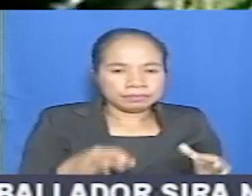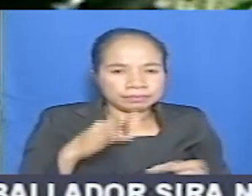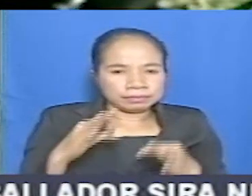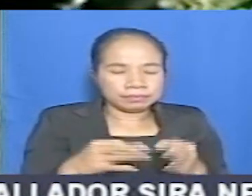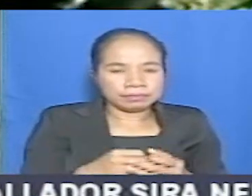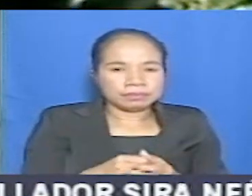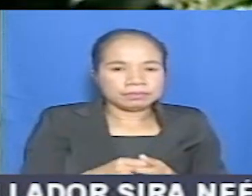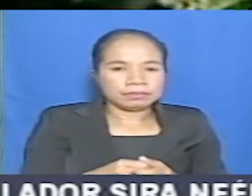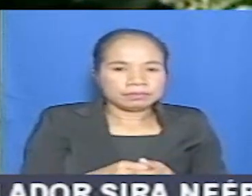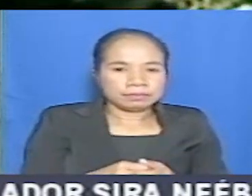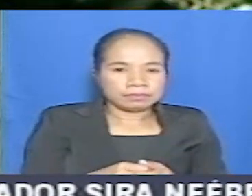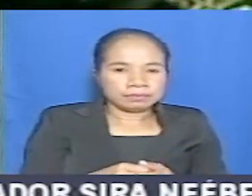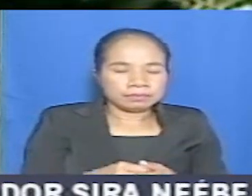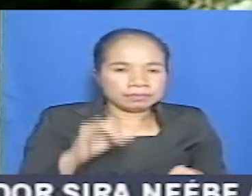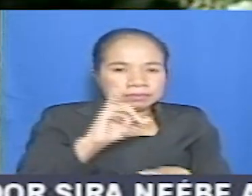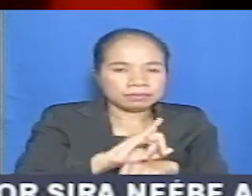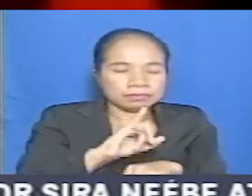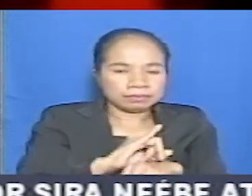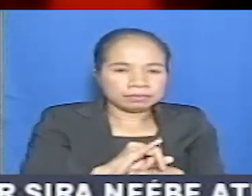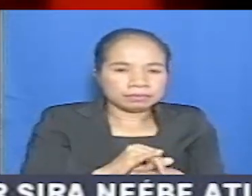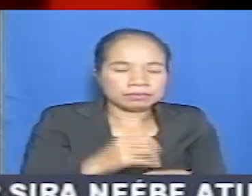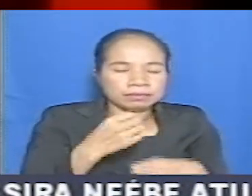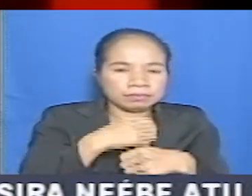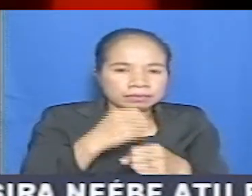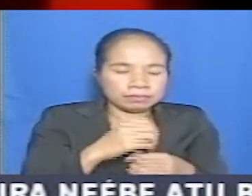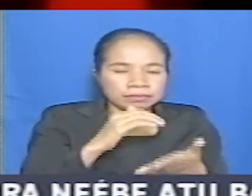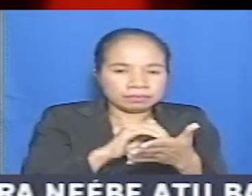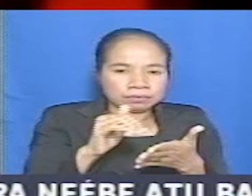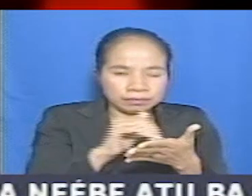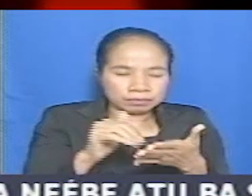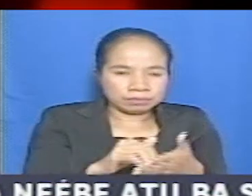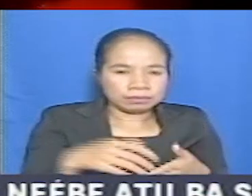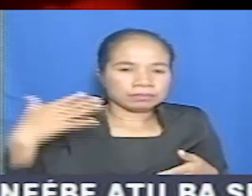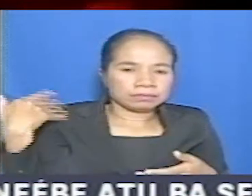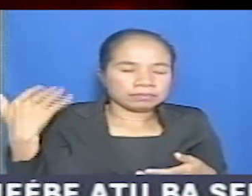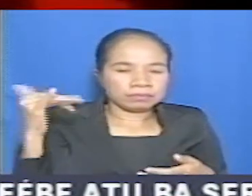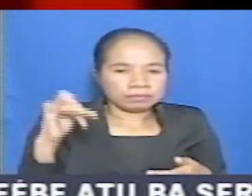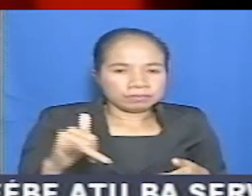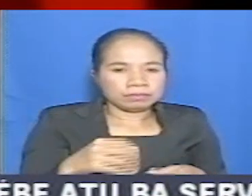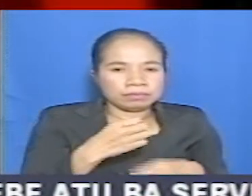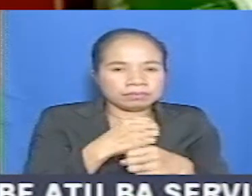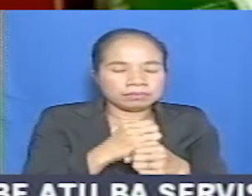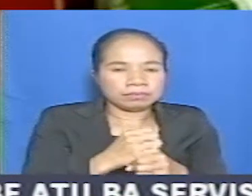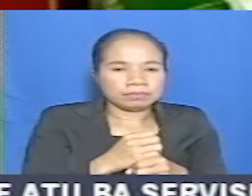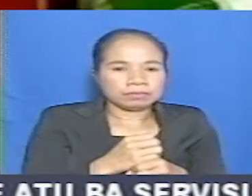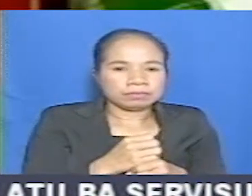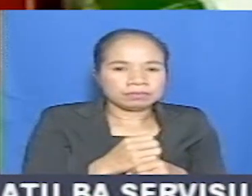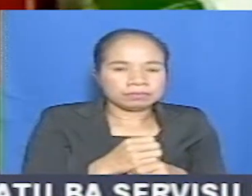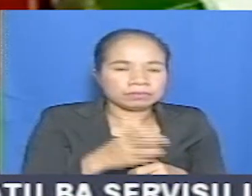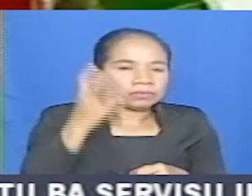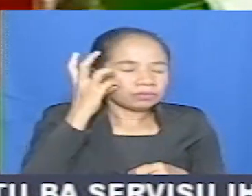Entretanto, durante ne paroque Passabé, halaomos treinamento va jovem cira, onde produz tua manas,